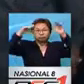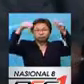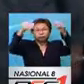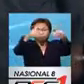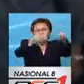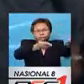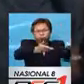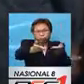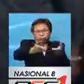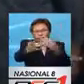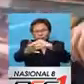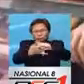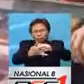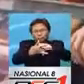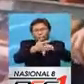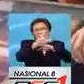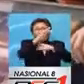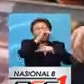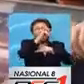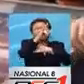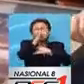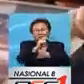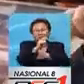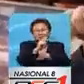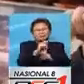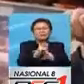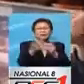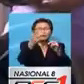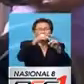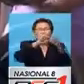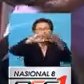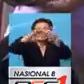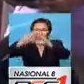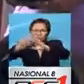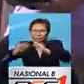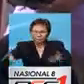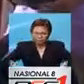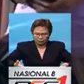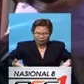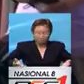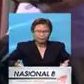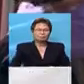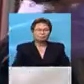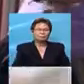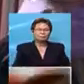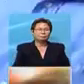kepada perkhidmatan teknologi maklumat dan komunikasi ICT kepada komuniti tempatan.